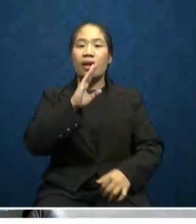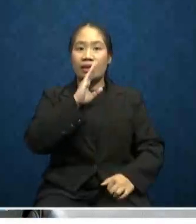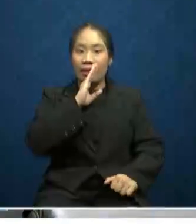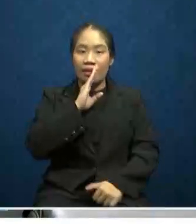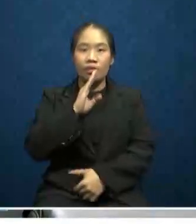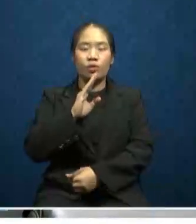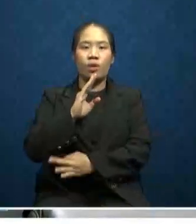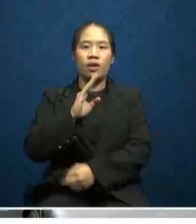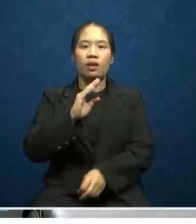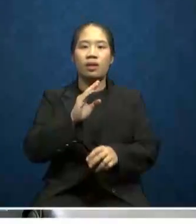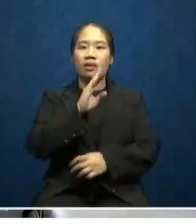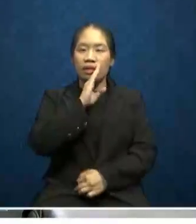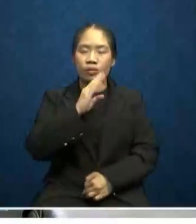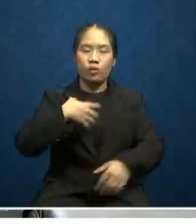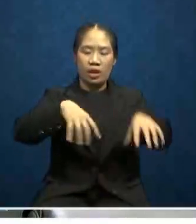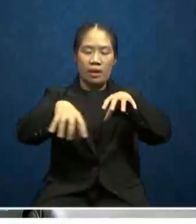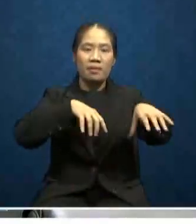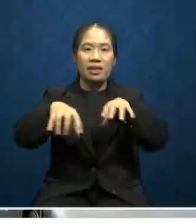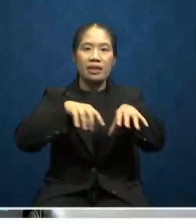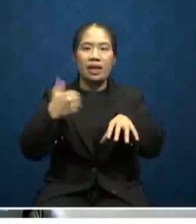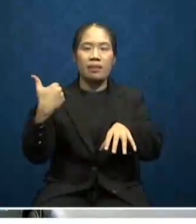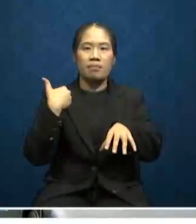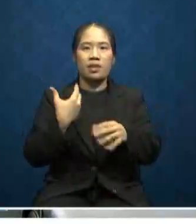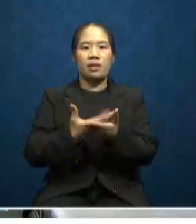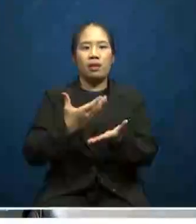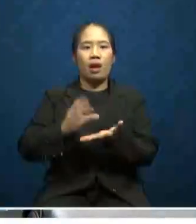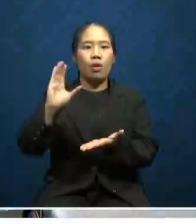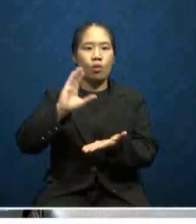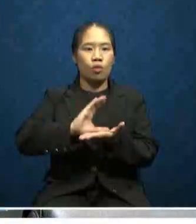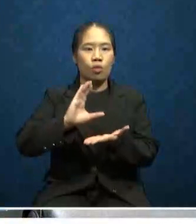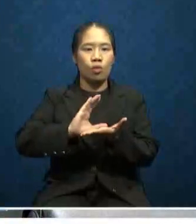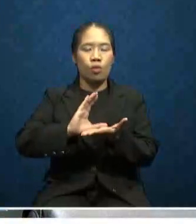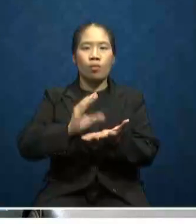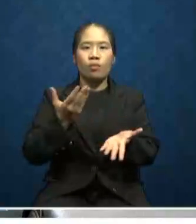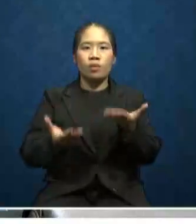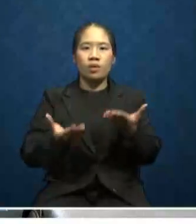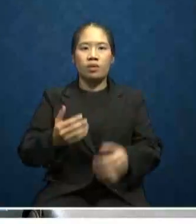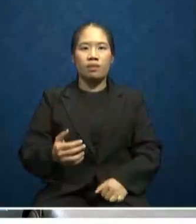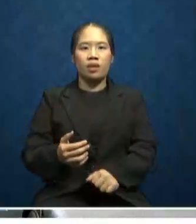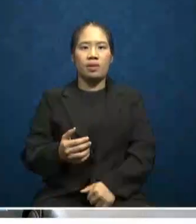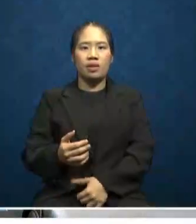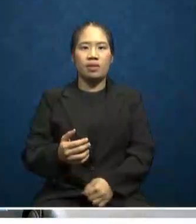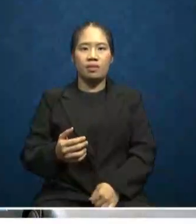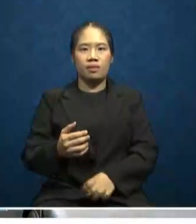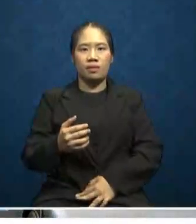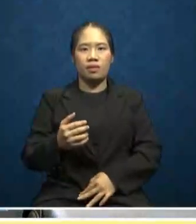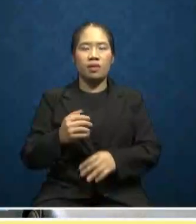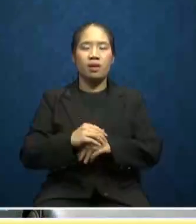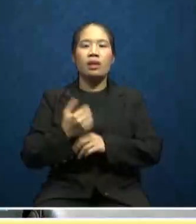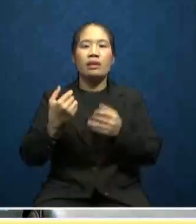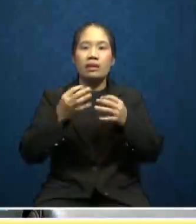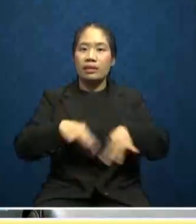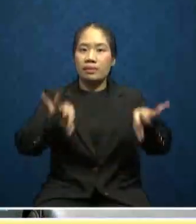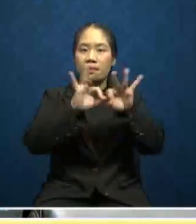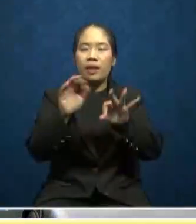สามารถที่จะเอ่อดำินการโดยใช้งบประมาณที่มีอยู่โดยอยู่ภายใต้แผนเดียวกันนะครับโดยเฉพาะ